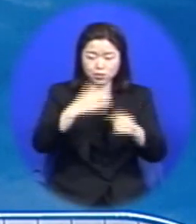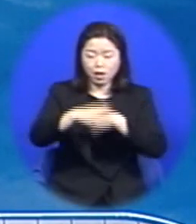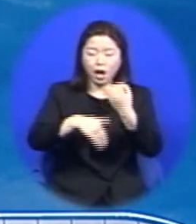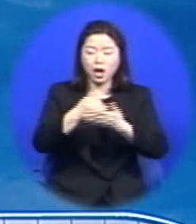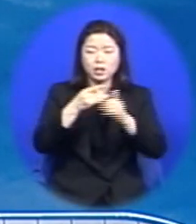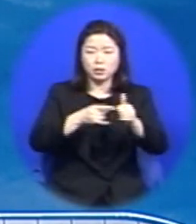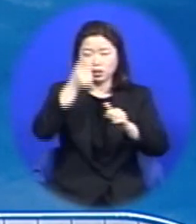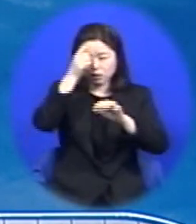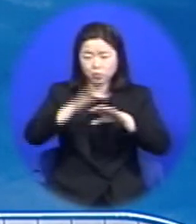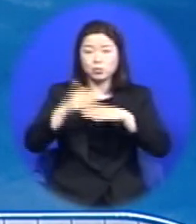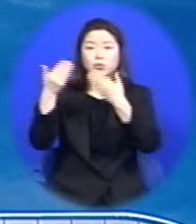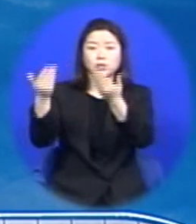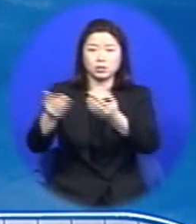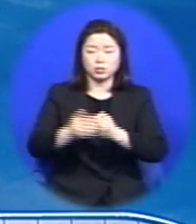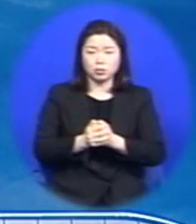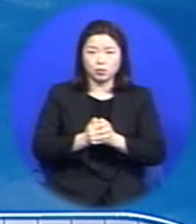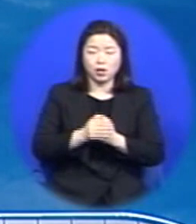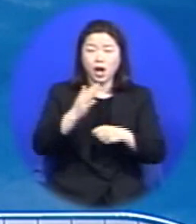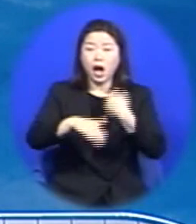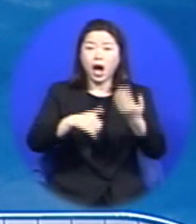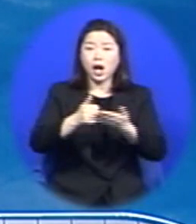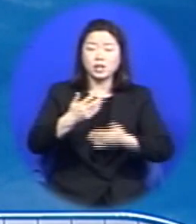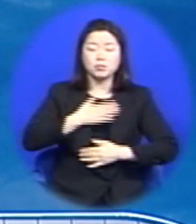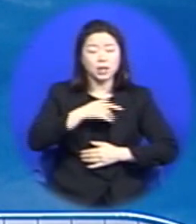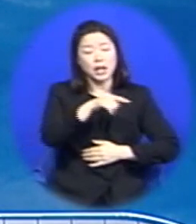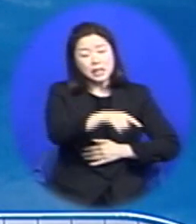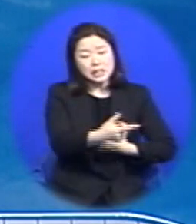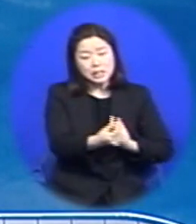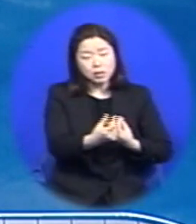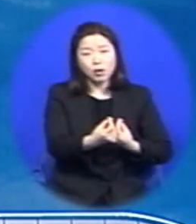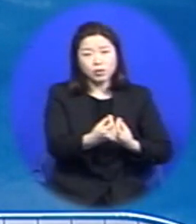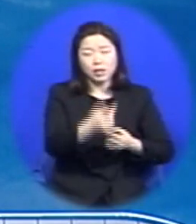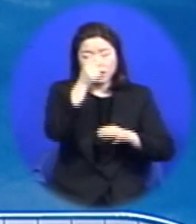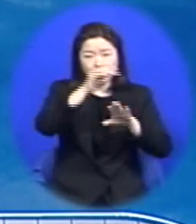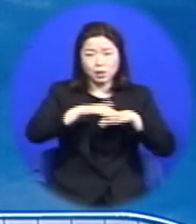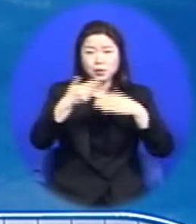드렸습니다. 하나님, 이런 예배를 제가 좀 드리고 싶습니다.